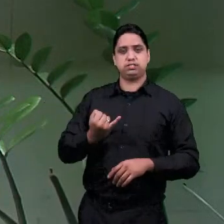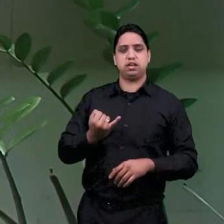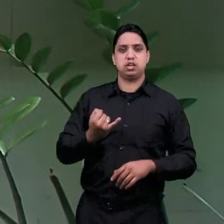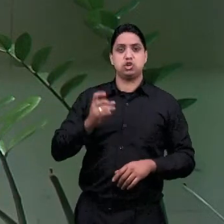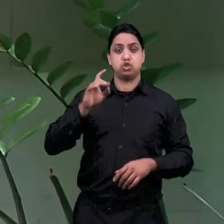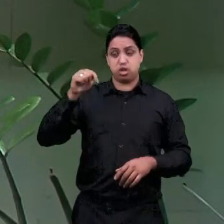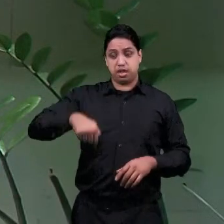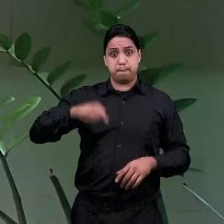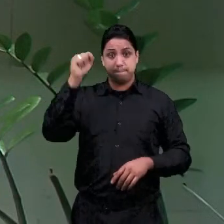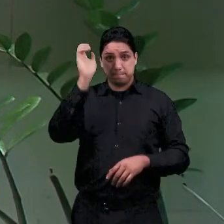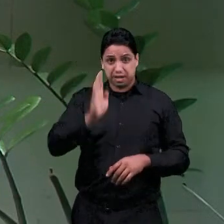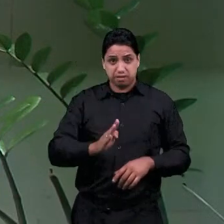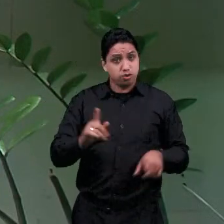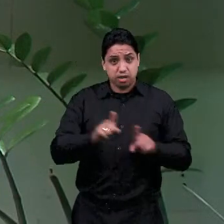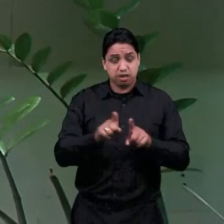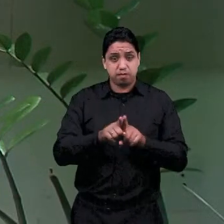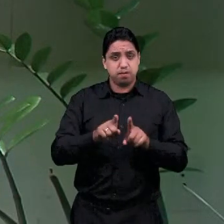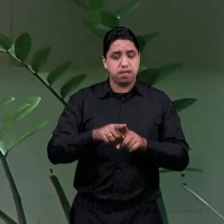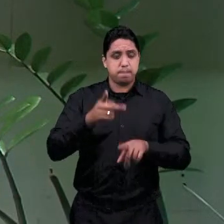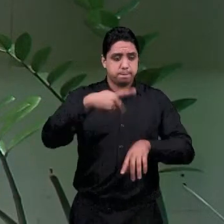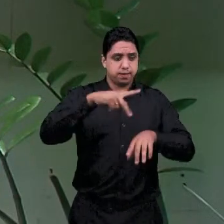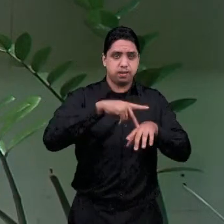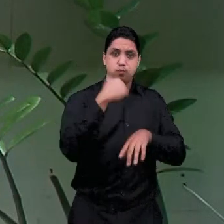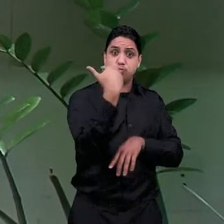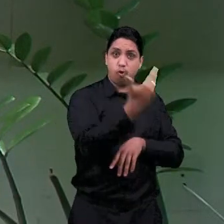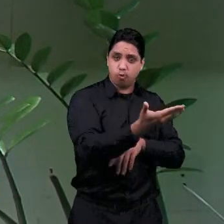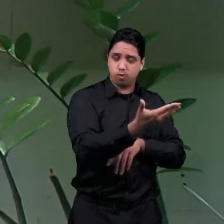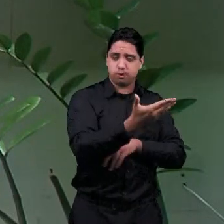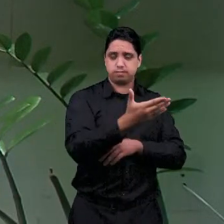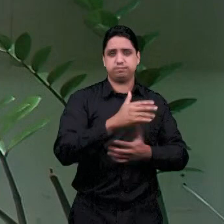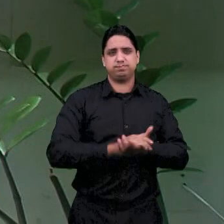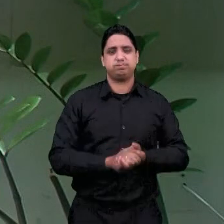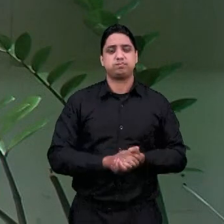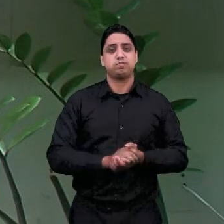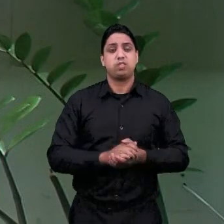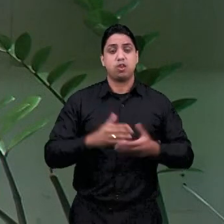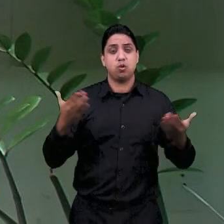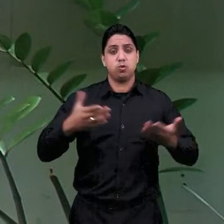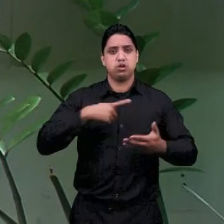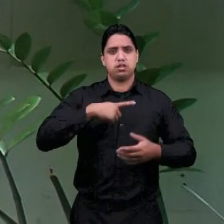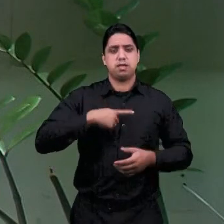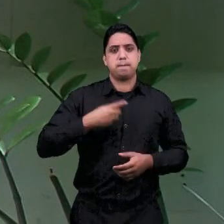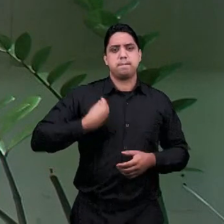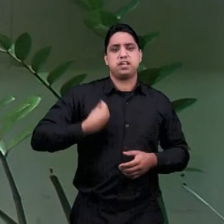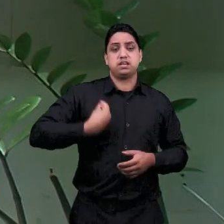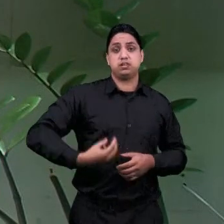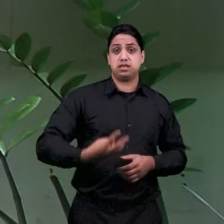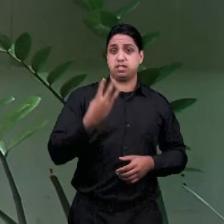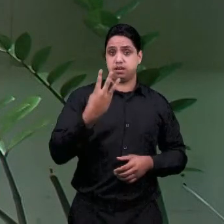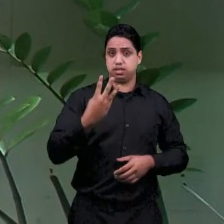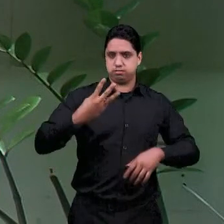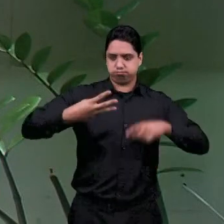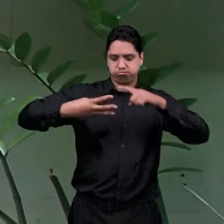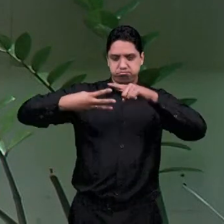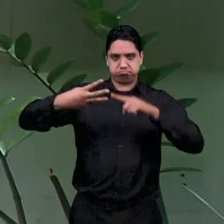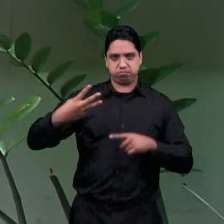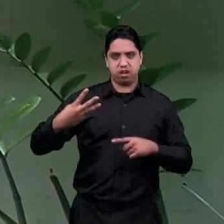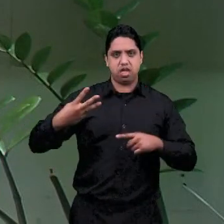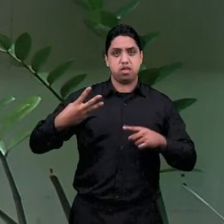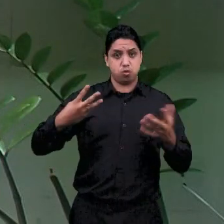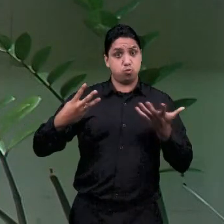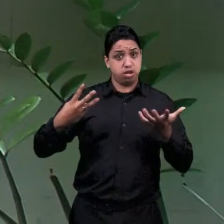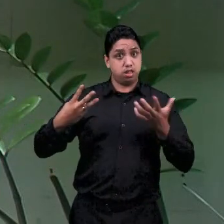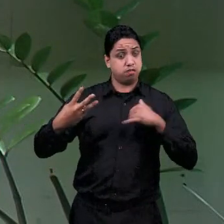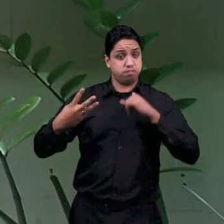Brésil, mais à l'étranger aussi. C'est intéressant qu'aujourd'hui, nous avons 3 participations. J'aimerais même citer ici, nous avons